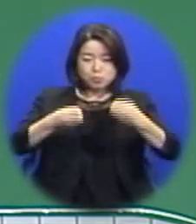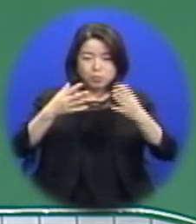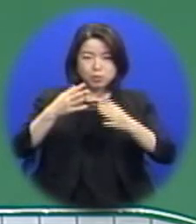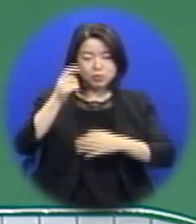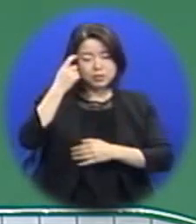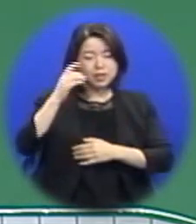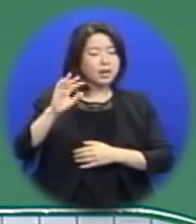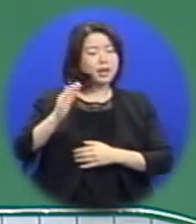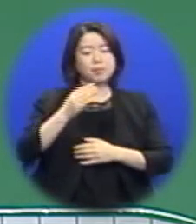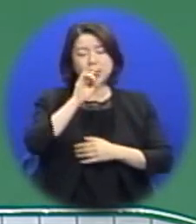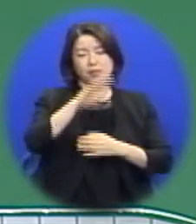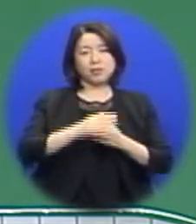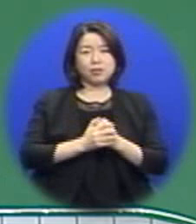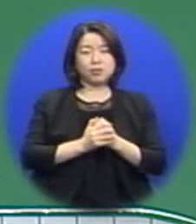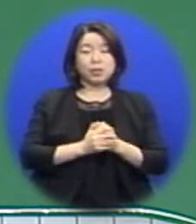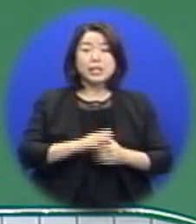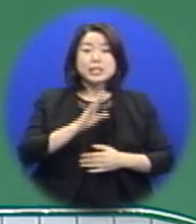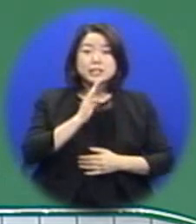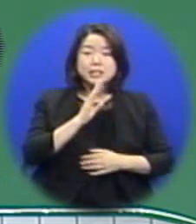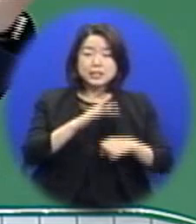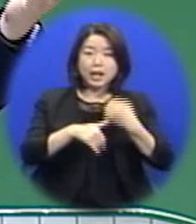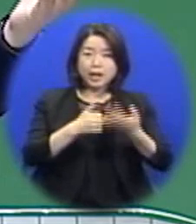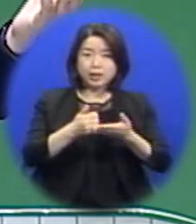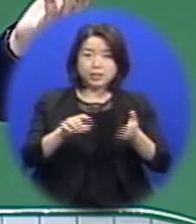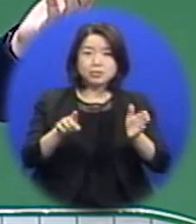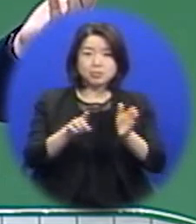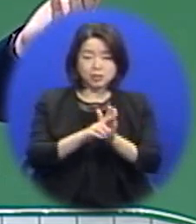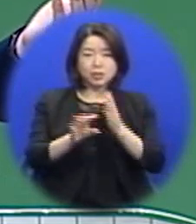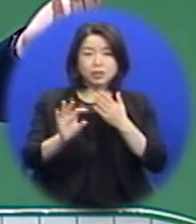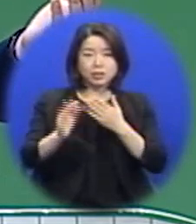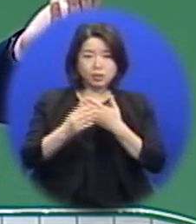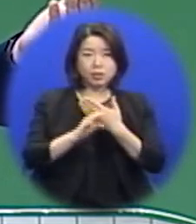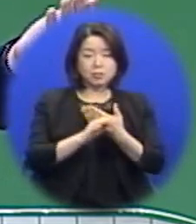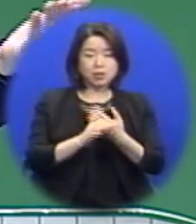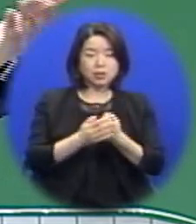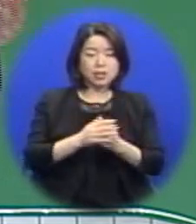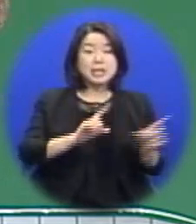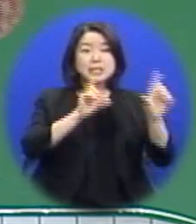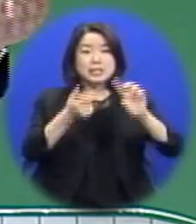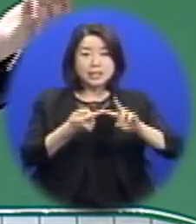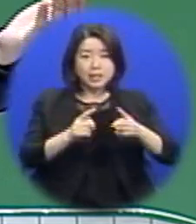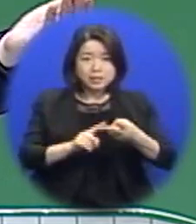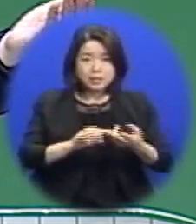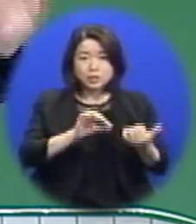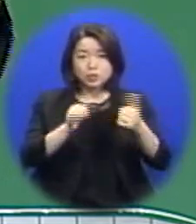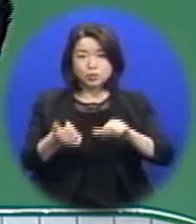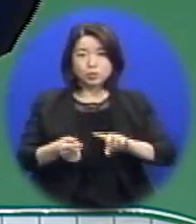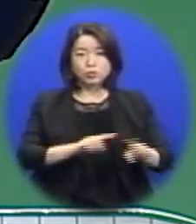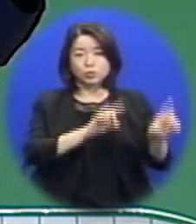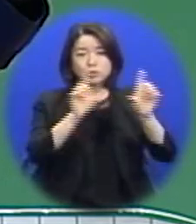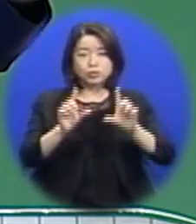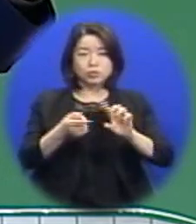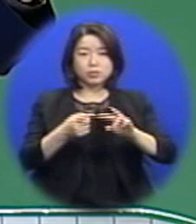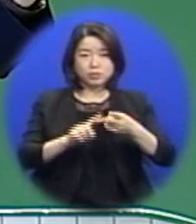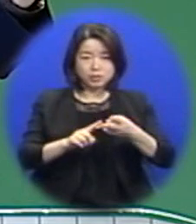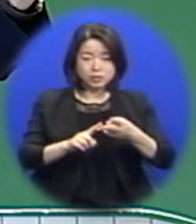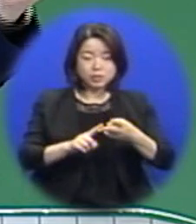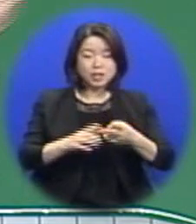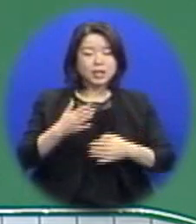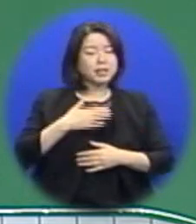진짜 하나님을 믿게 되면 사나 죽으나 이젠 더 이상 나에게 다른 목적 없어요.